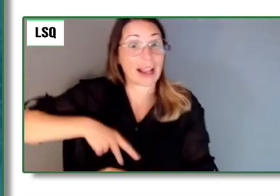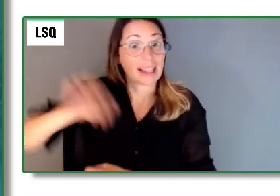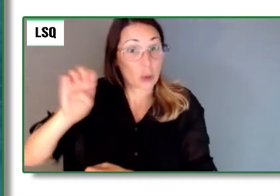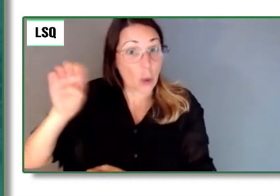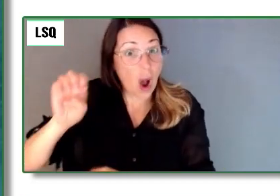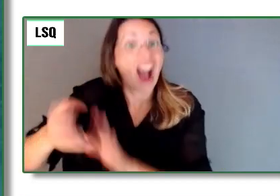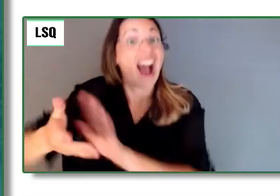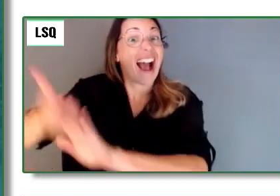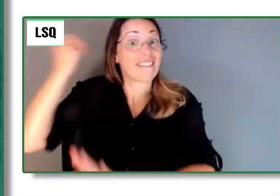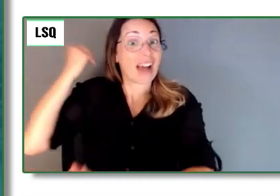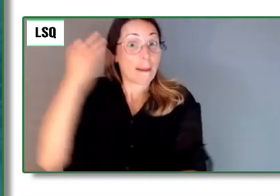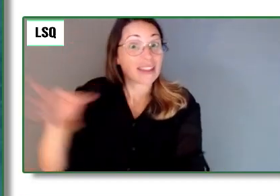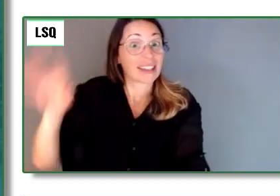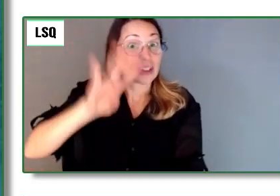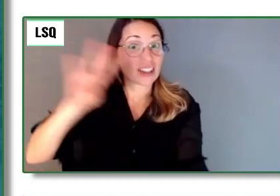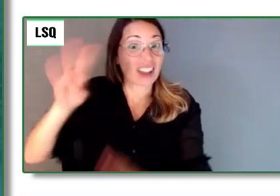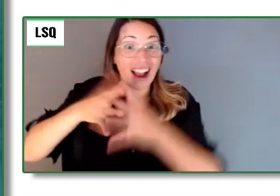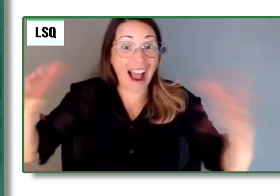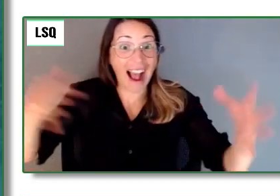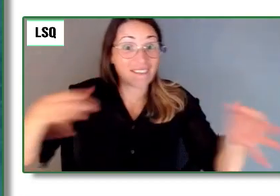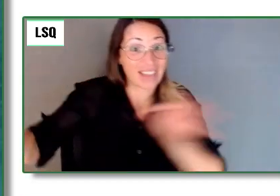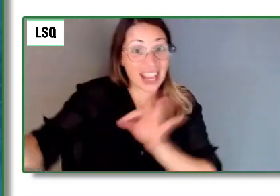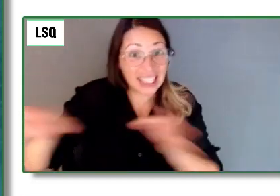J'adore faire